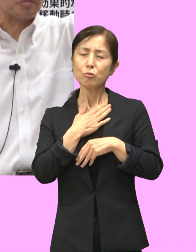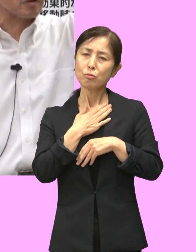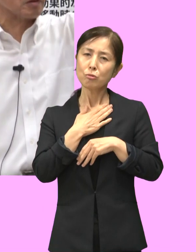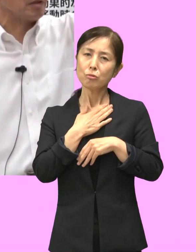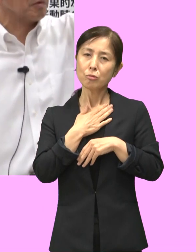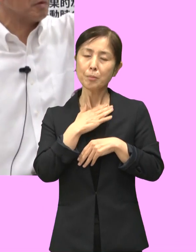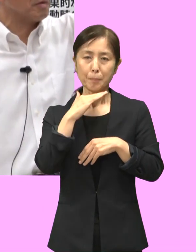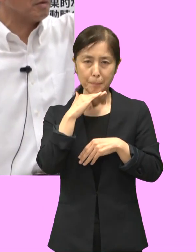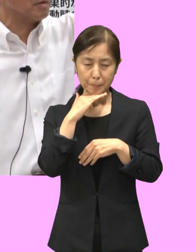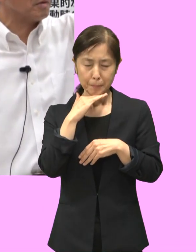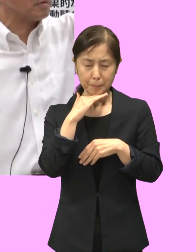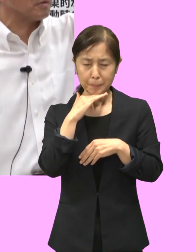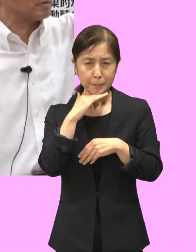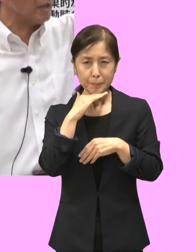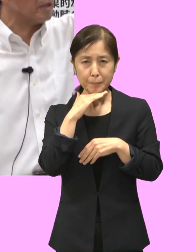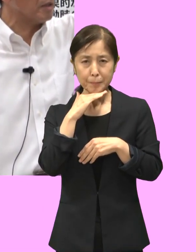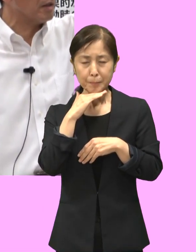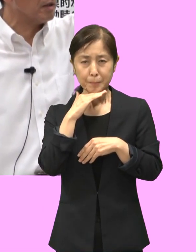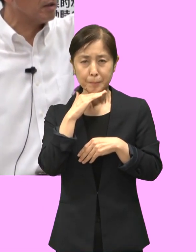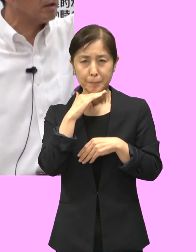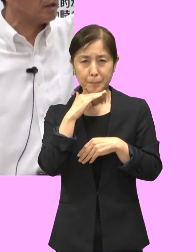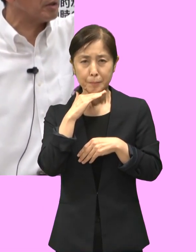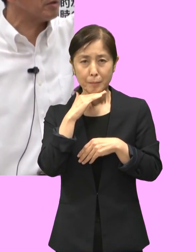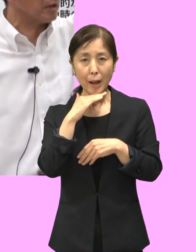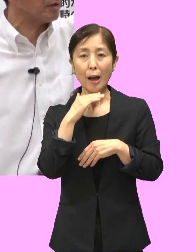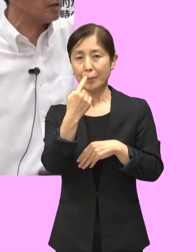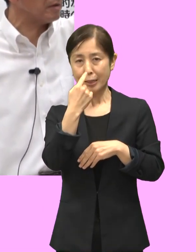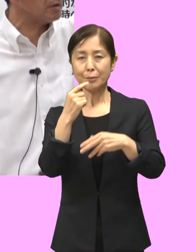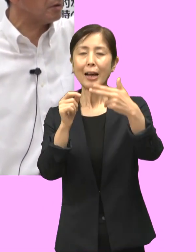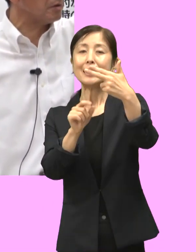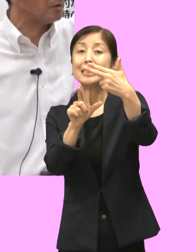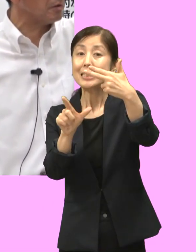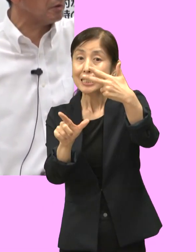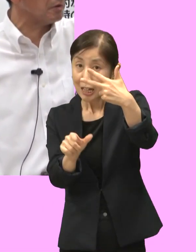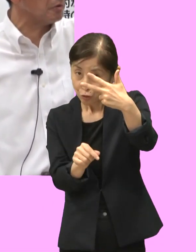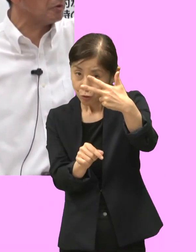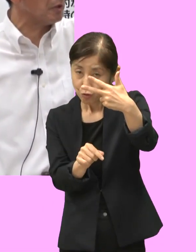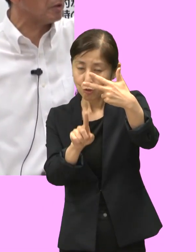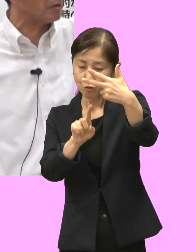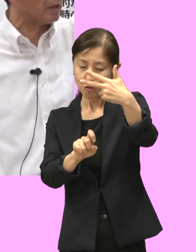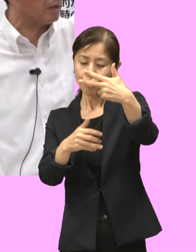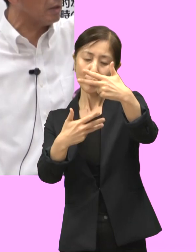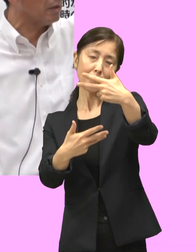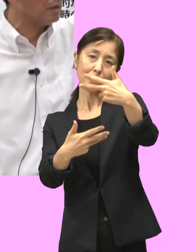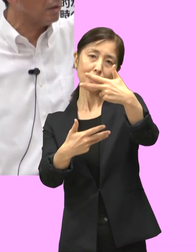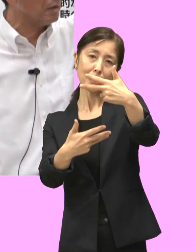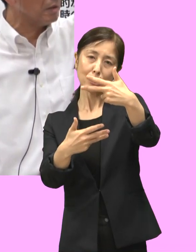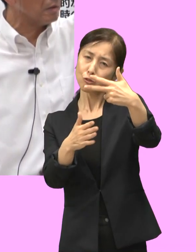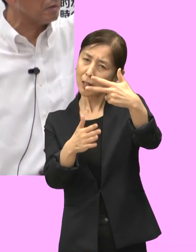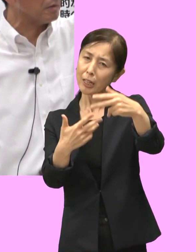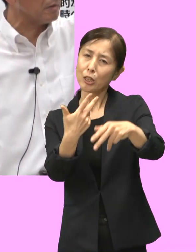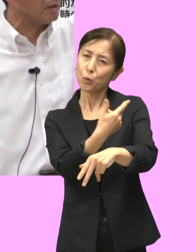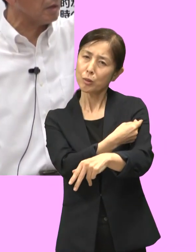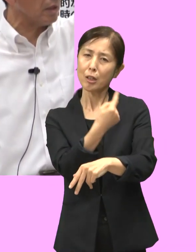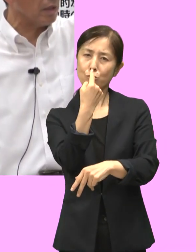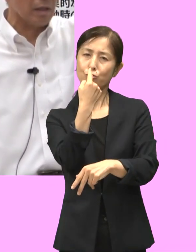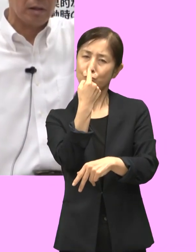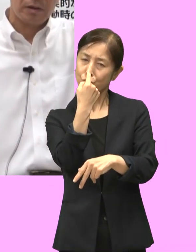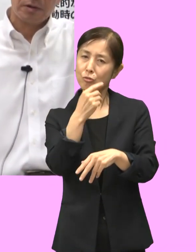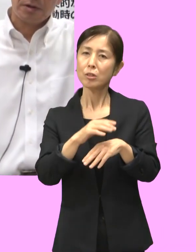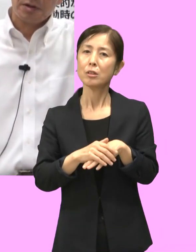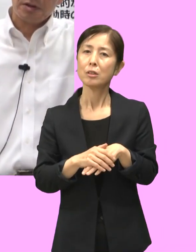ちょっと待ってください。そうですね、7月だ、7月の18くらいかな、打って